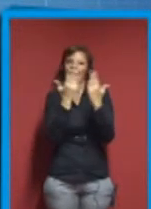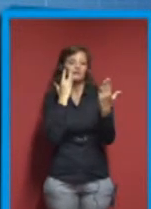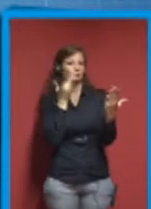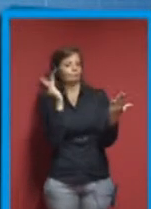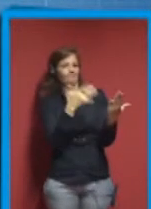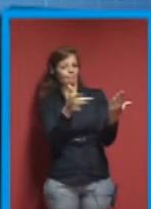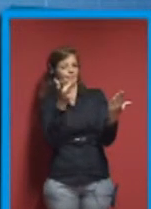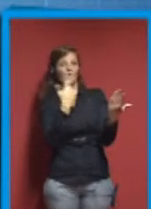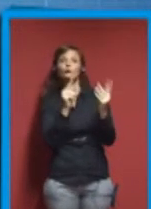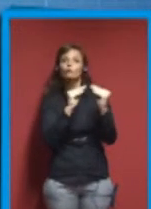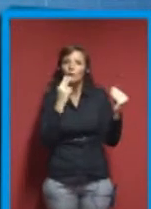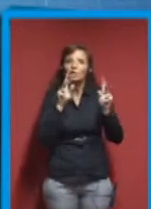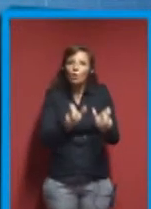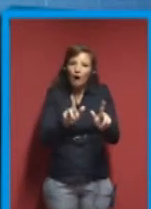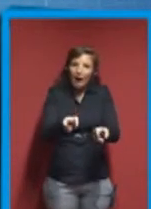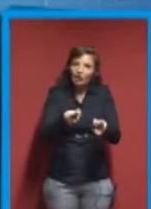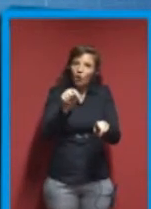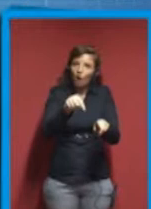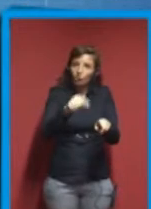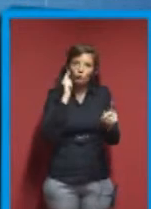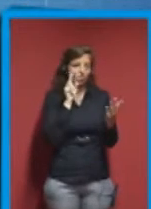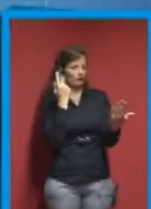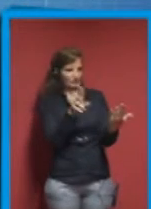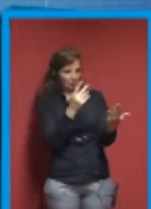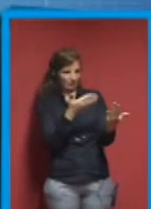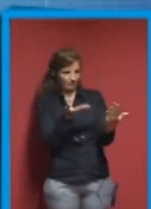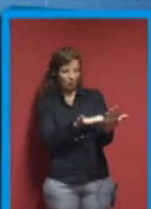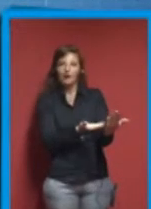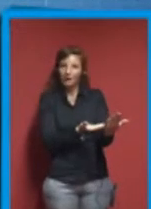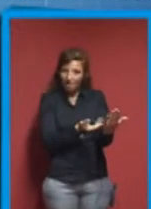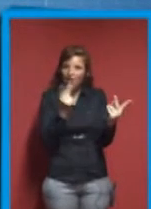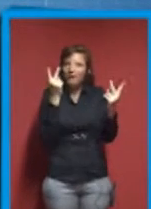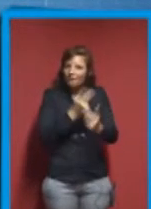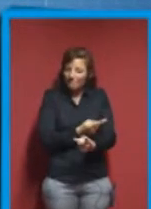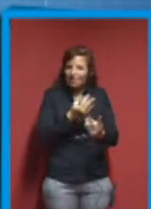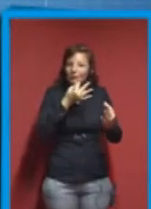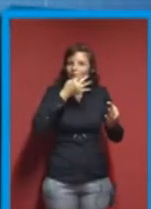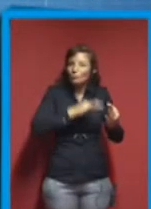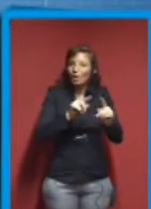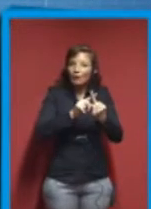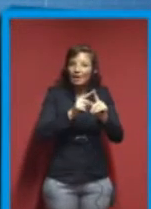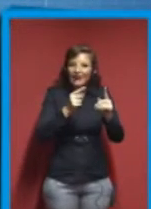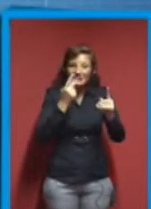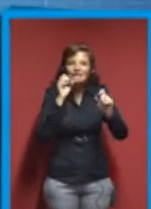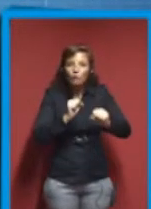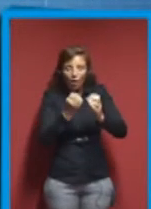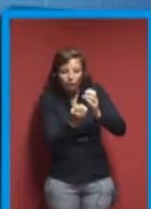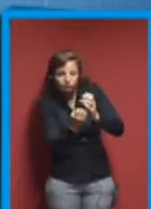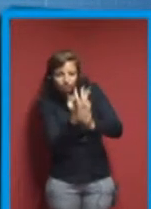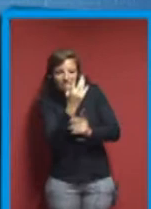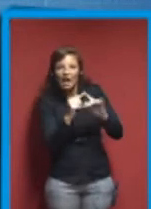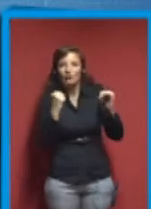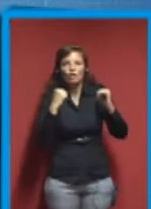strumenti agricoli e in effetti si poteva ricreare la civiltà